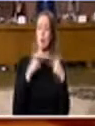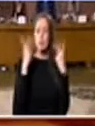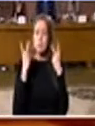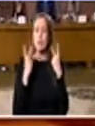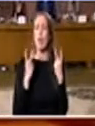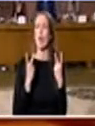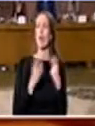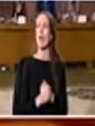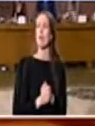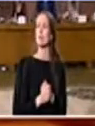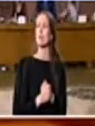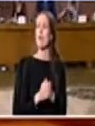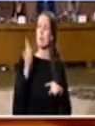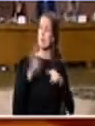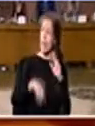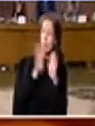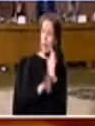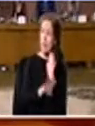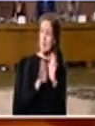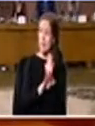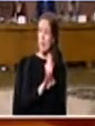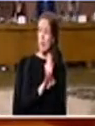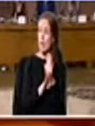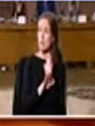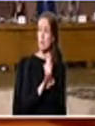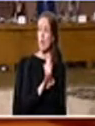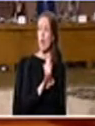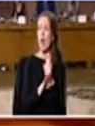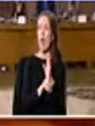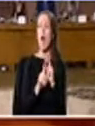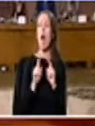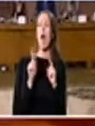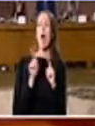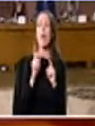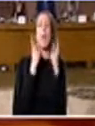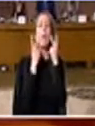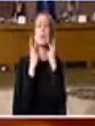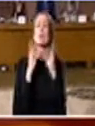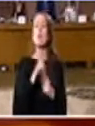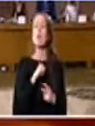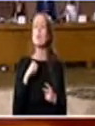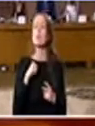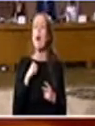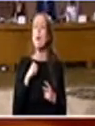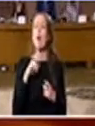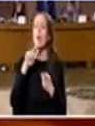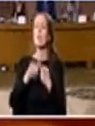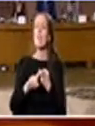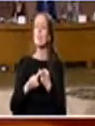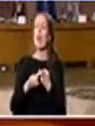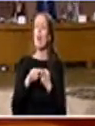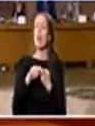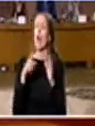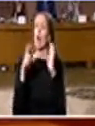toleranciju i zabranu diskriminacije nećemo sretati samo u poglavlju koje sada već svi znamo,